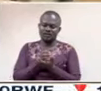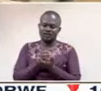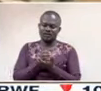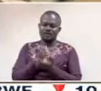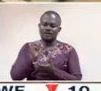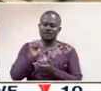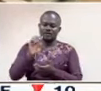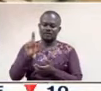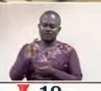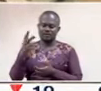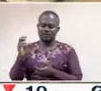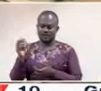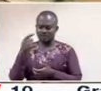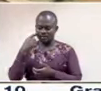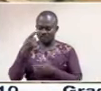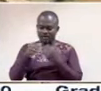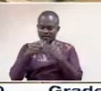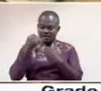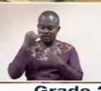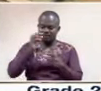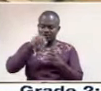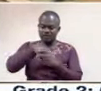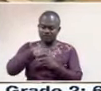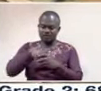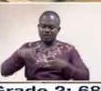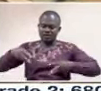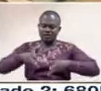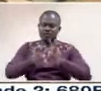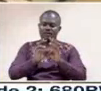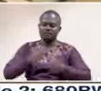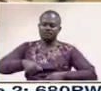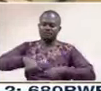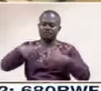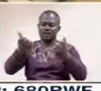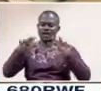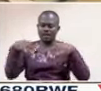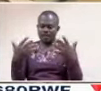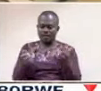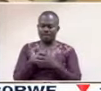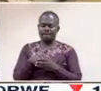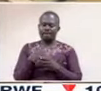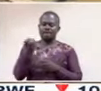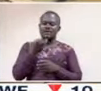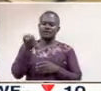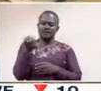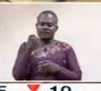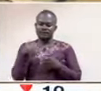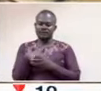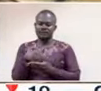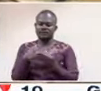200, ubusanga iyo dushyizemo uko supplier iduhereye, ugashyiramo iby'ingendo, ugashyiramo imisoro ya za